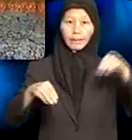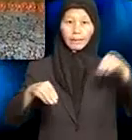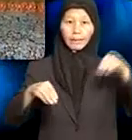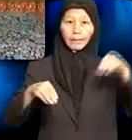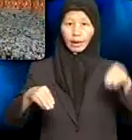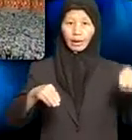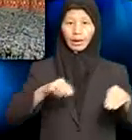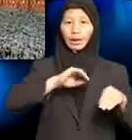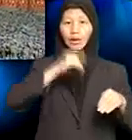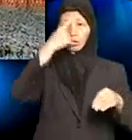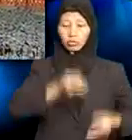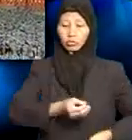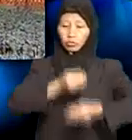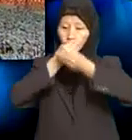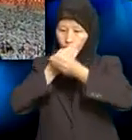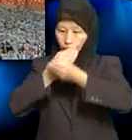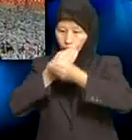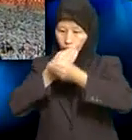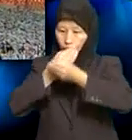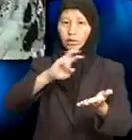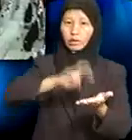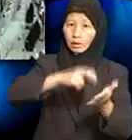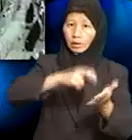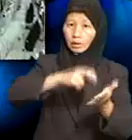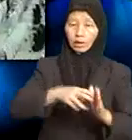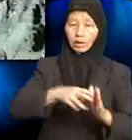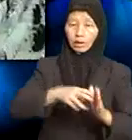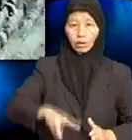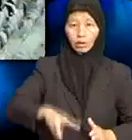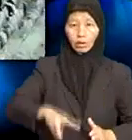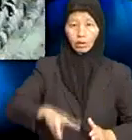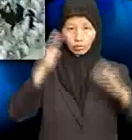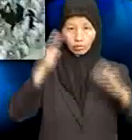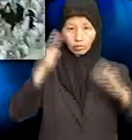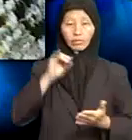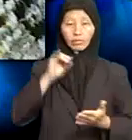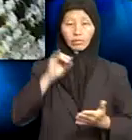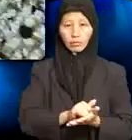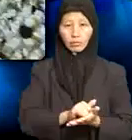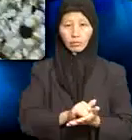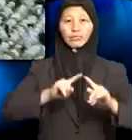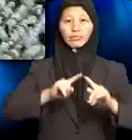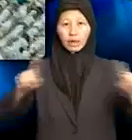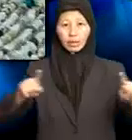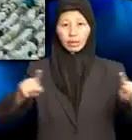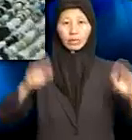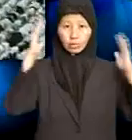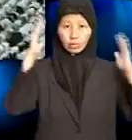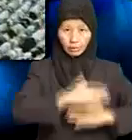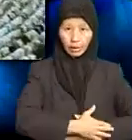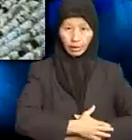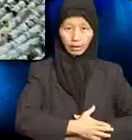untuk menurunkan wahyu tentang pentaklifan ataupun kefarduan ibadat tersebut. Tetapi ibadat